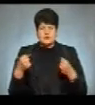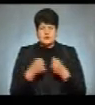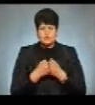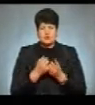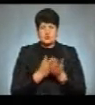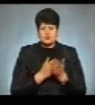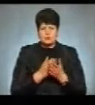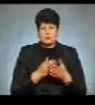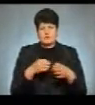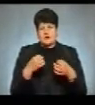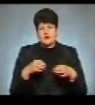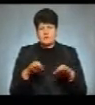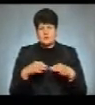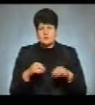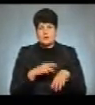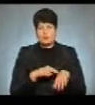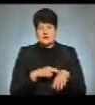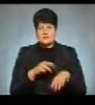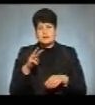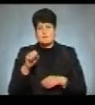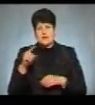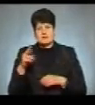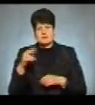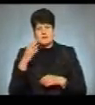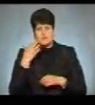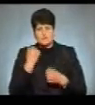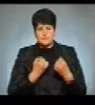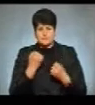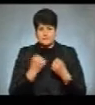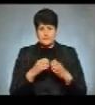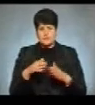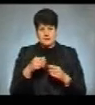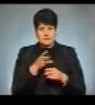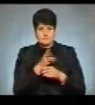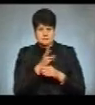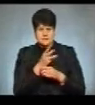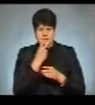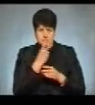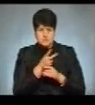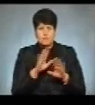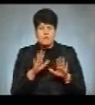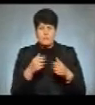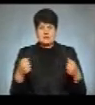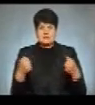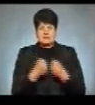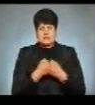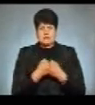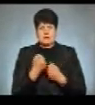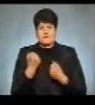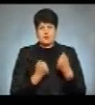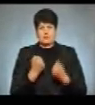автомобіль «Мазда». Це кадри з відеореєстратора, які нам надав водій «Мазди» Омелян Вітровий. Ви бачите момент зіткнення